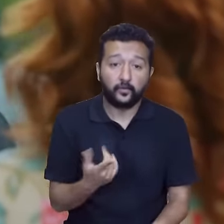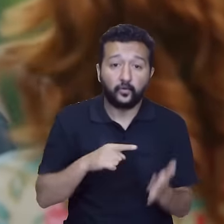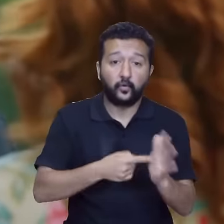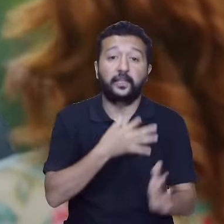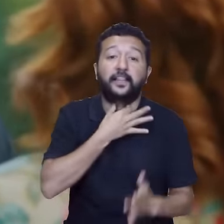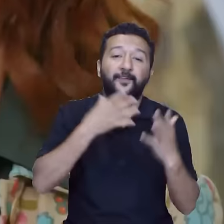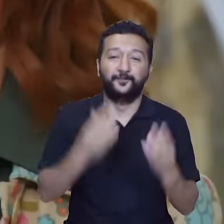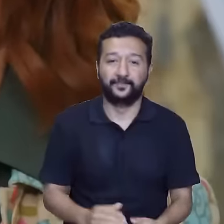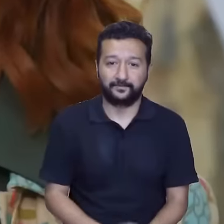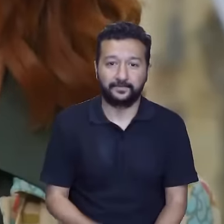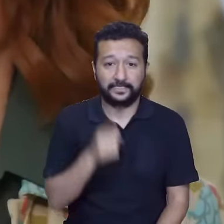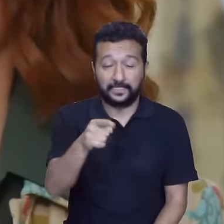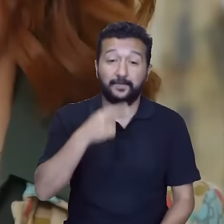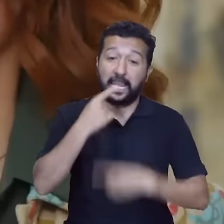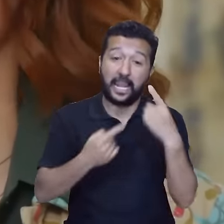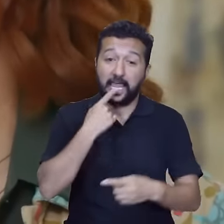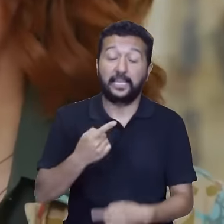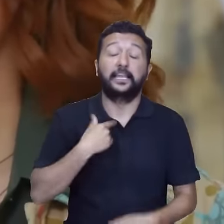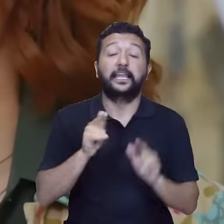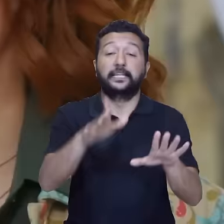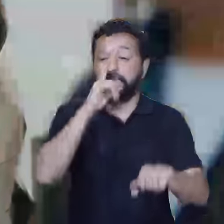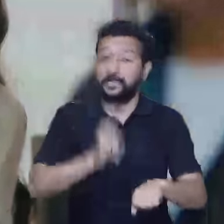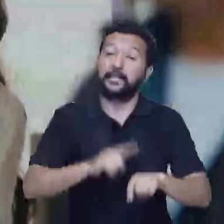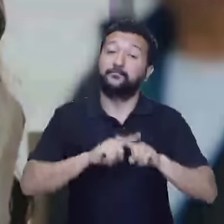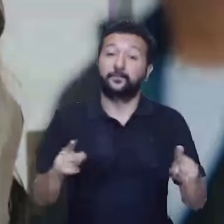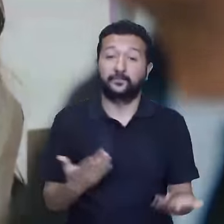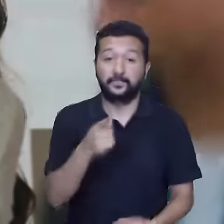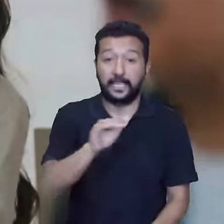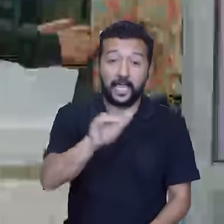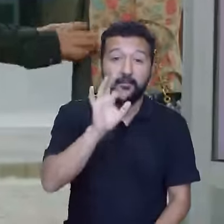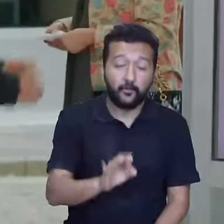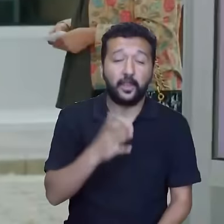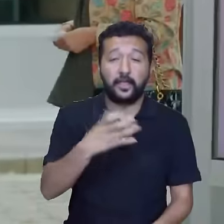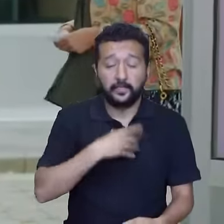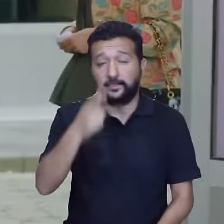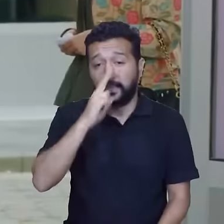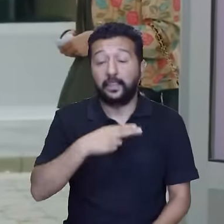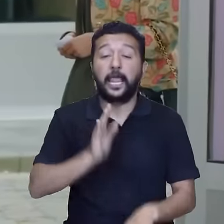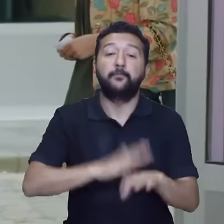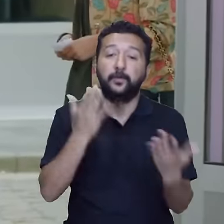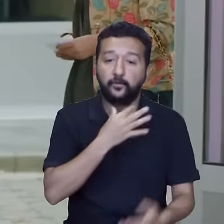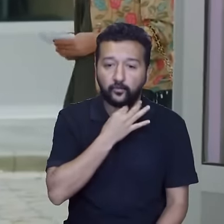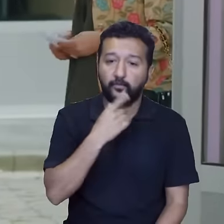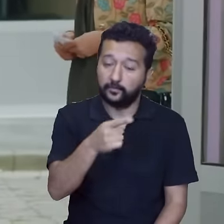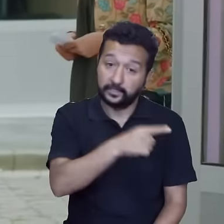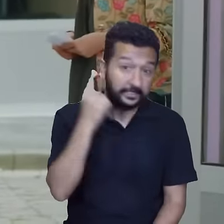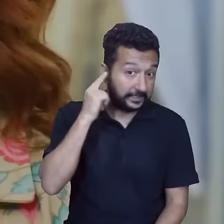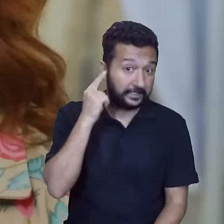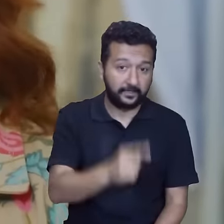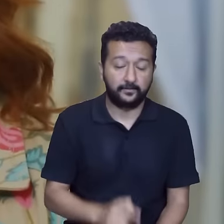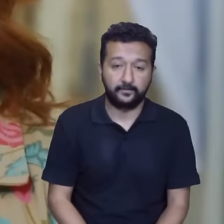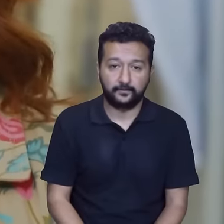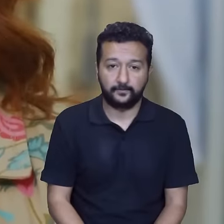noktada aciz kalıyorum. Senin bu laflarına karnım tok artık Şener. Hayatım, böyle hemen kestirip atmayalım. Lütfen bir de şunu dinle